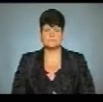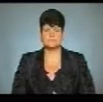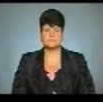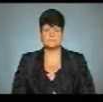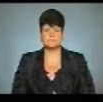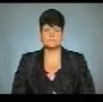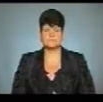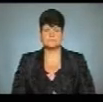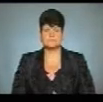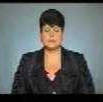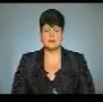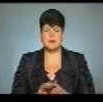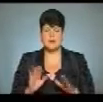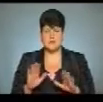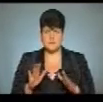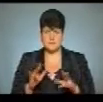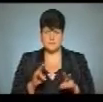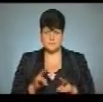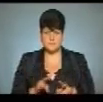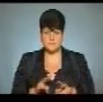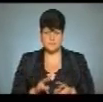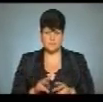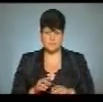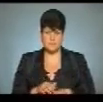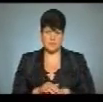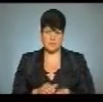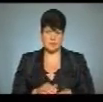На момент огляду на